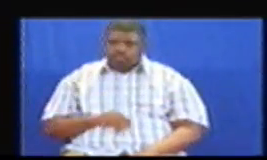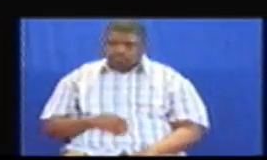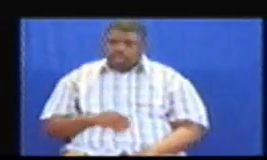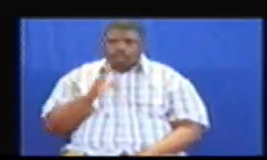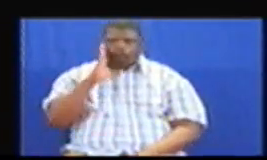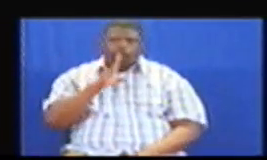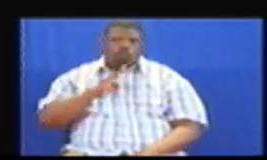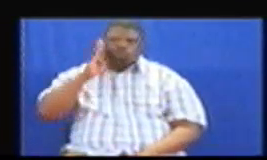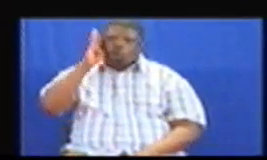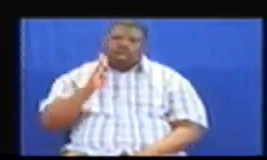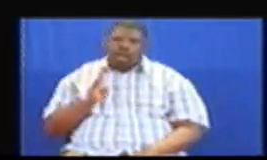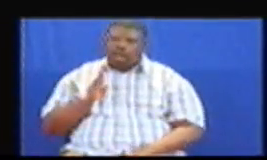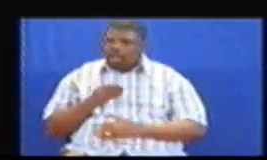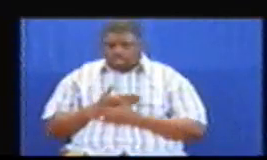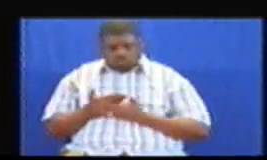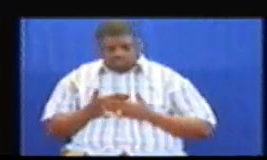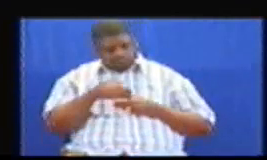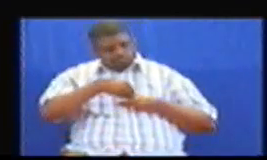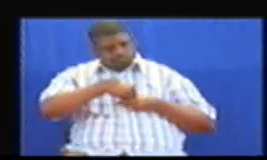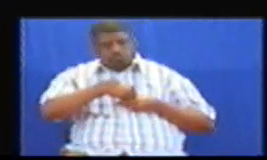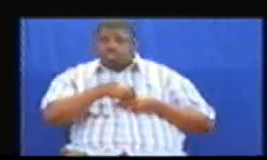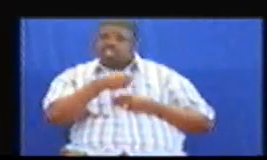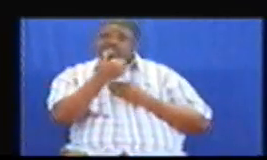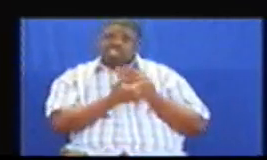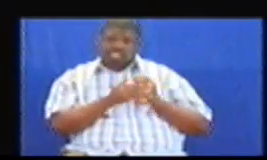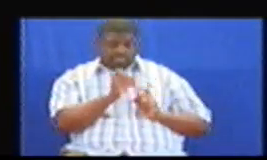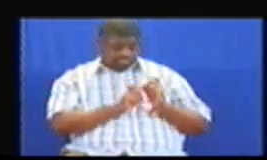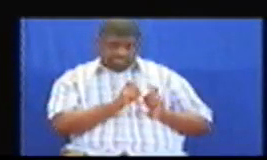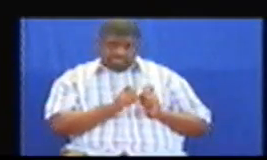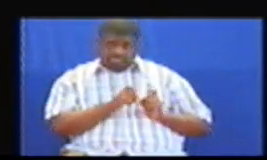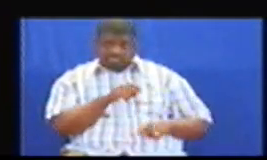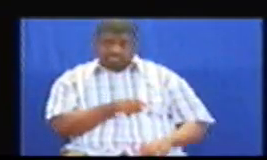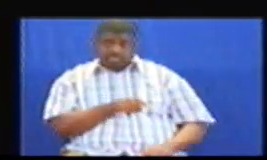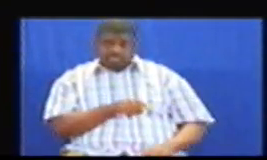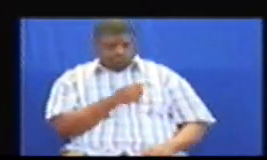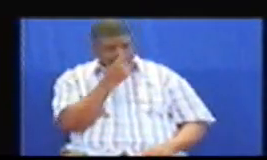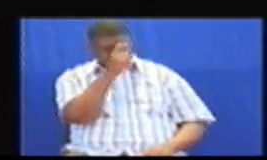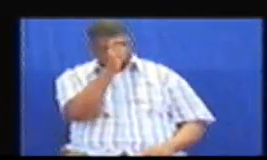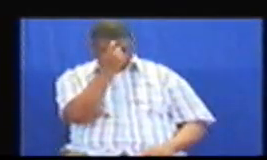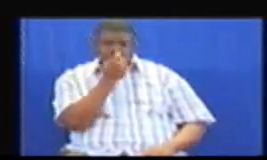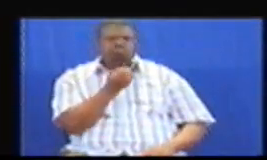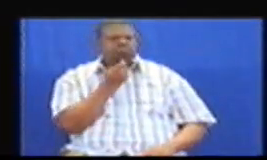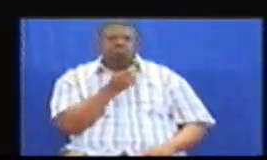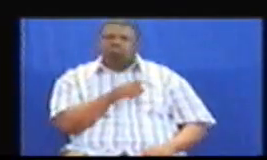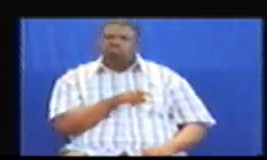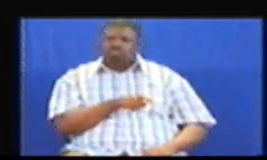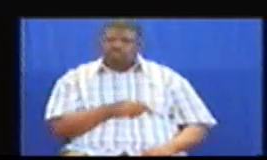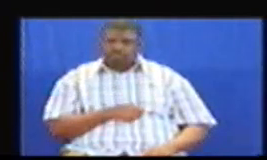Na uwezi kuweka Botswana katika ligi ya inchi ambazo zinatiriwa alama ya kuuliza. Cape